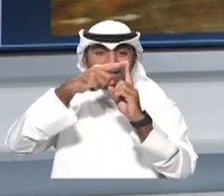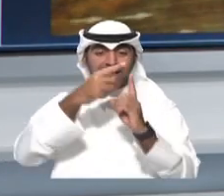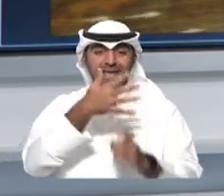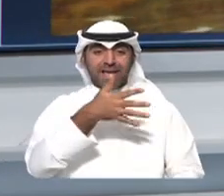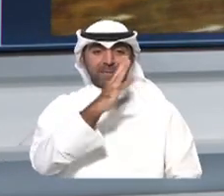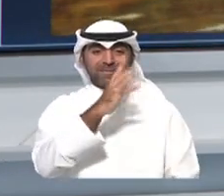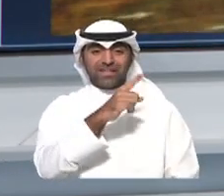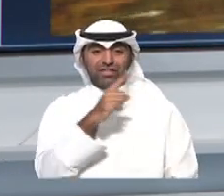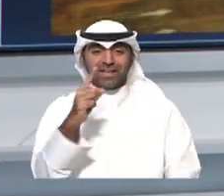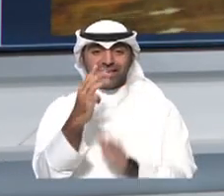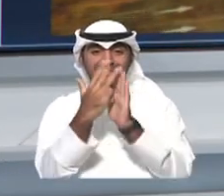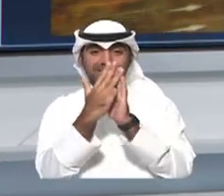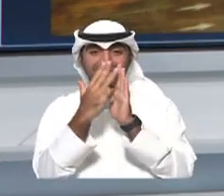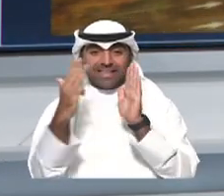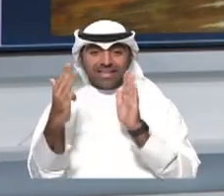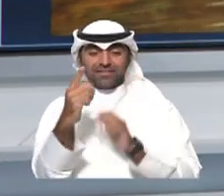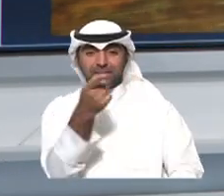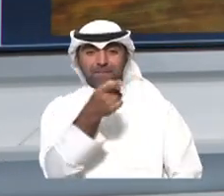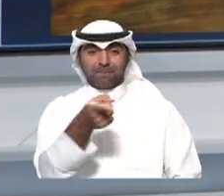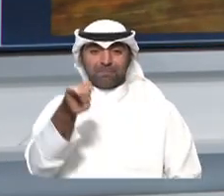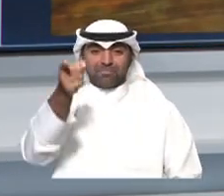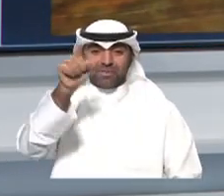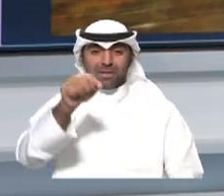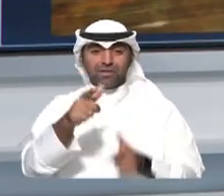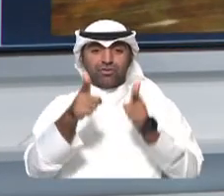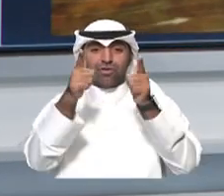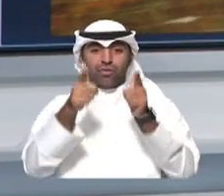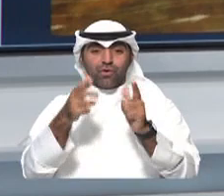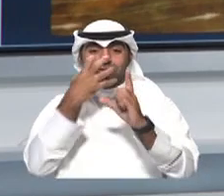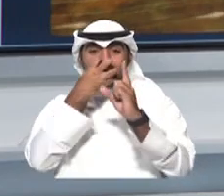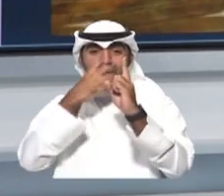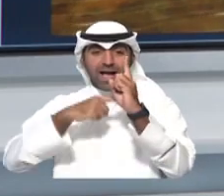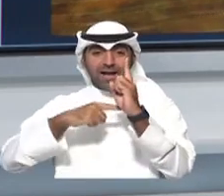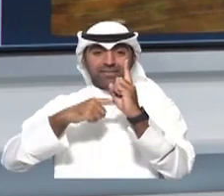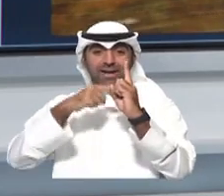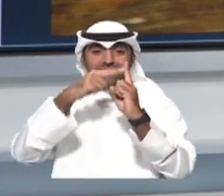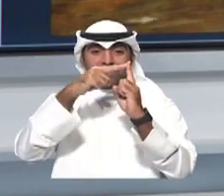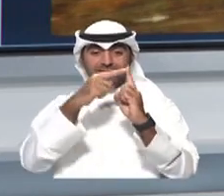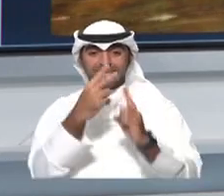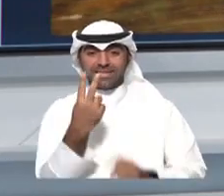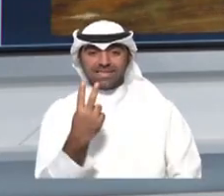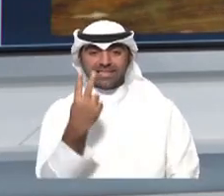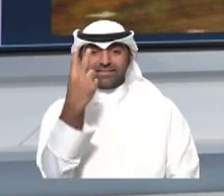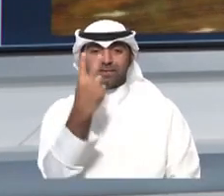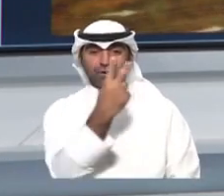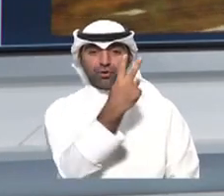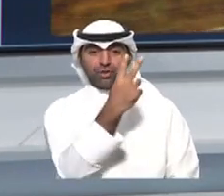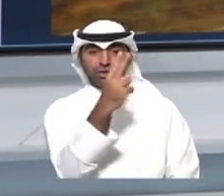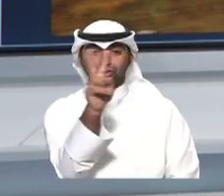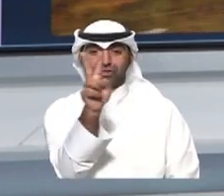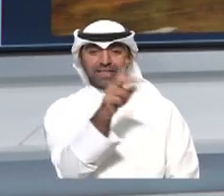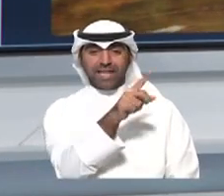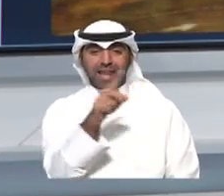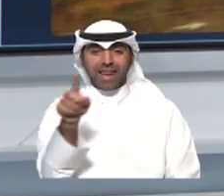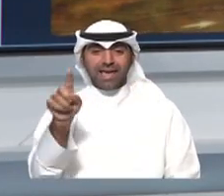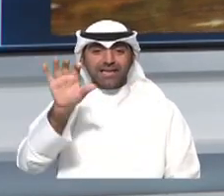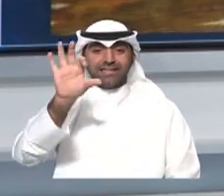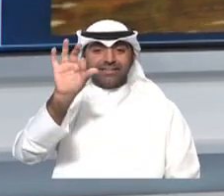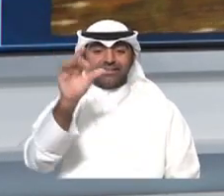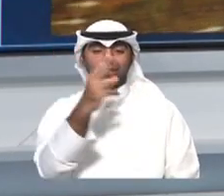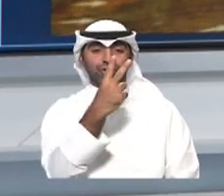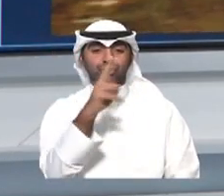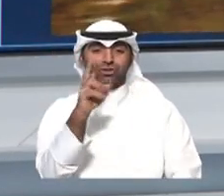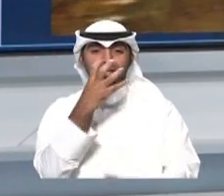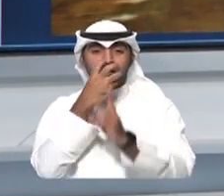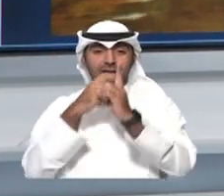قد تصل درجات الحرارة ما بين 27 إلى 29 درجة مئوية، الهواء الكوس راح يستمر معنا على معظم المناطق،